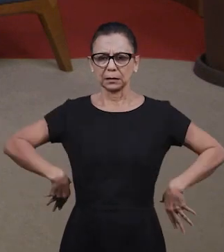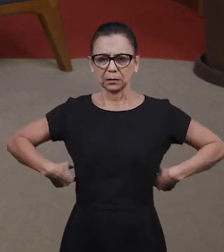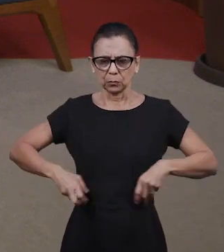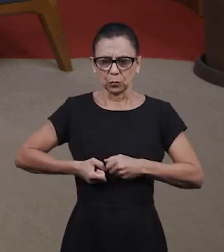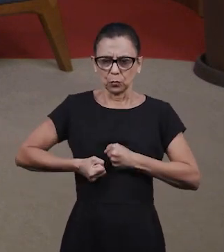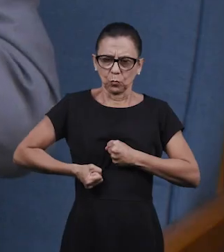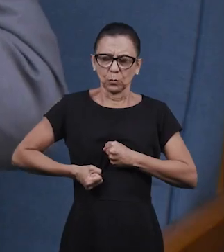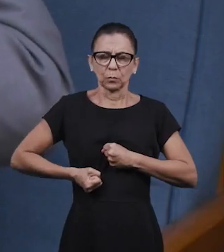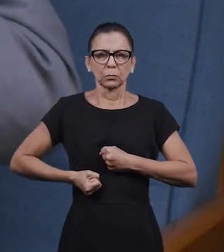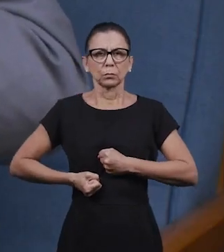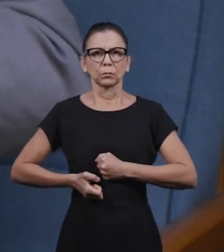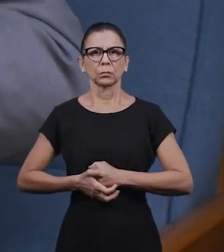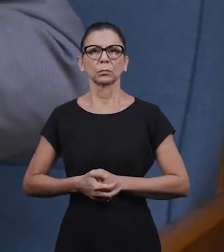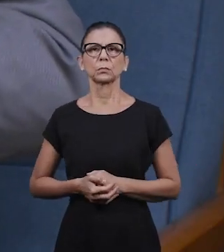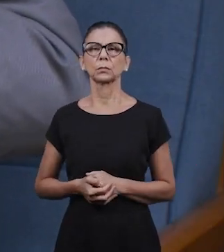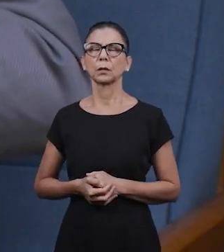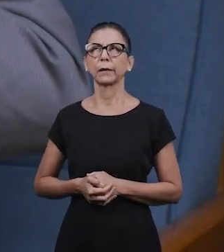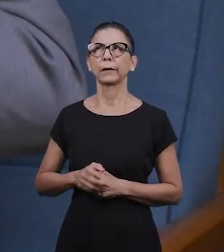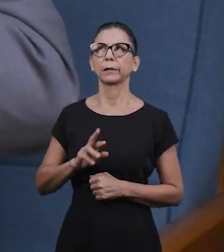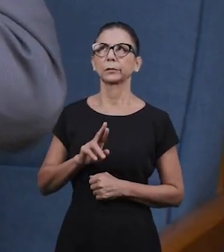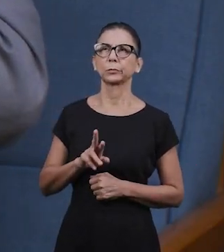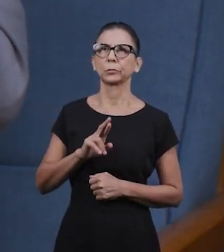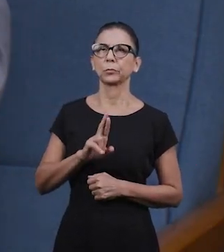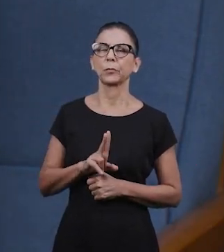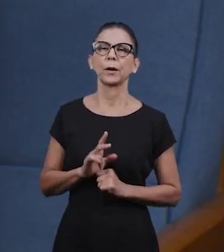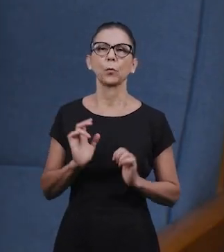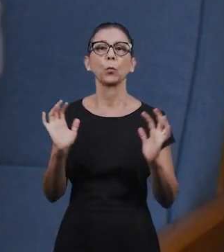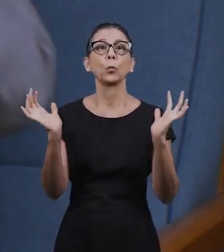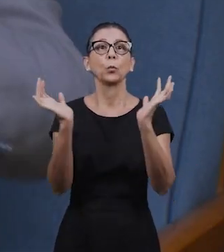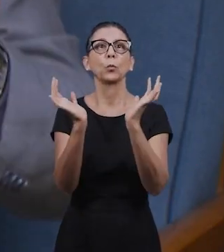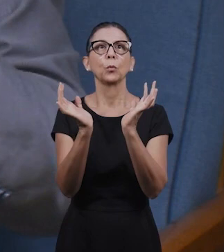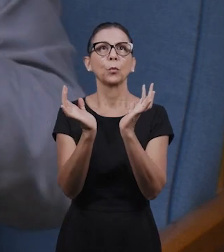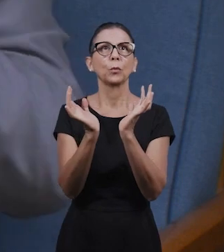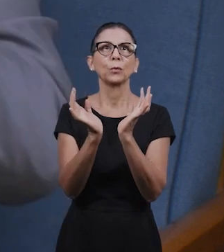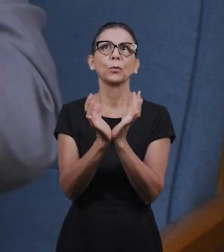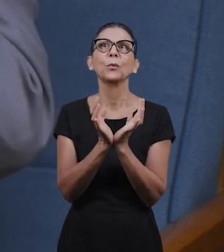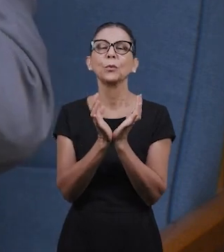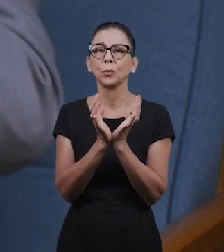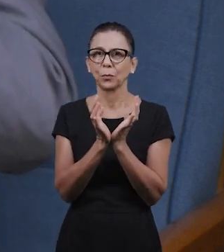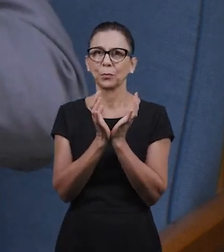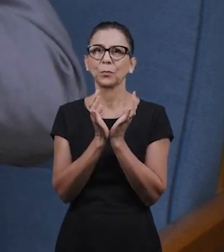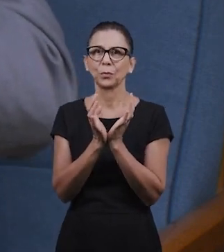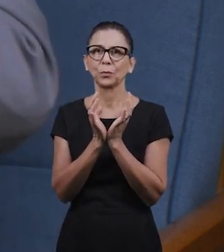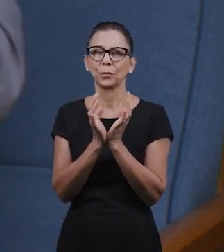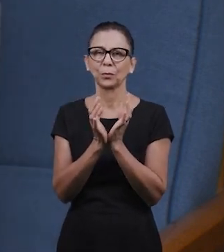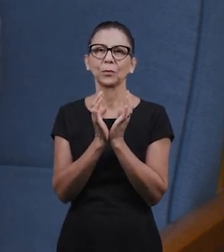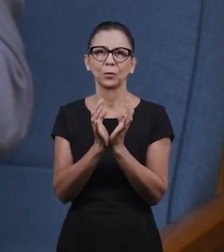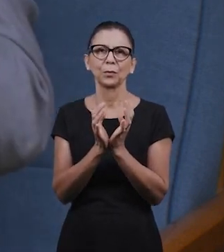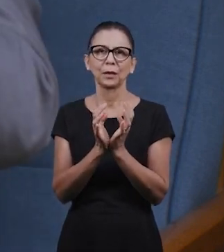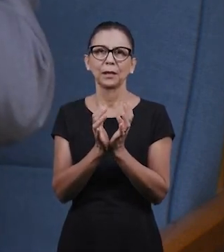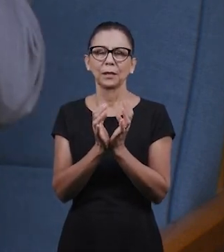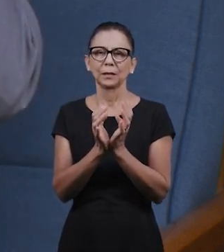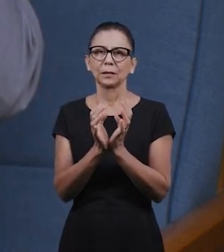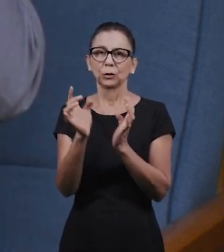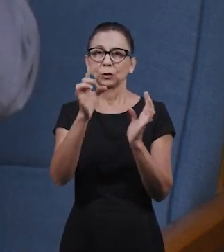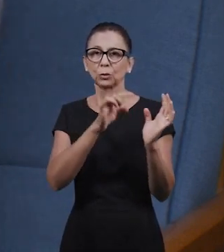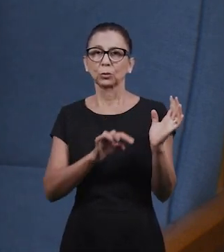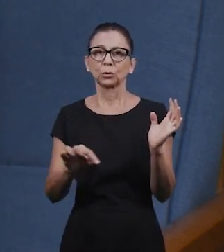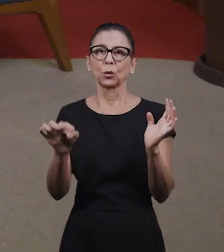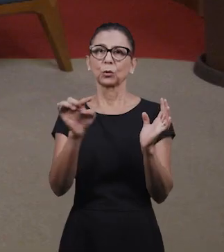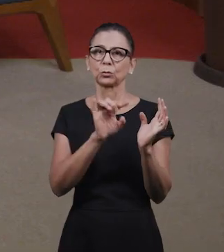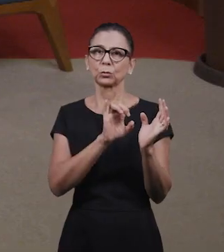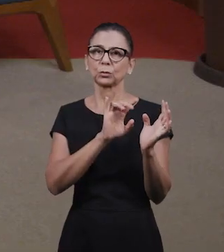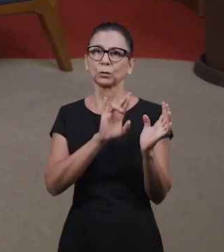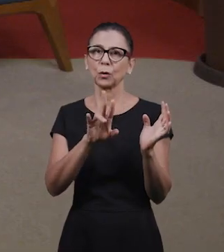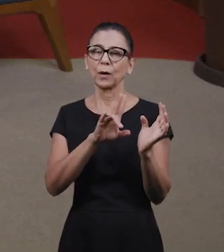reins saints. Ce n'est pas une préparation du groupe, une situation de groupe collectif, mais c'est